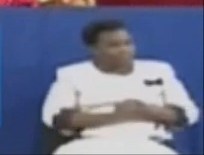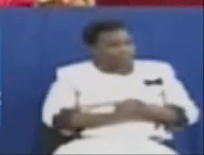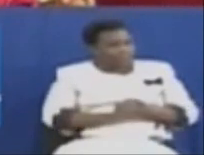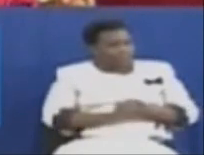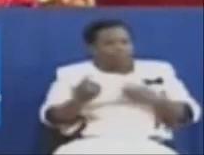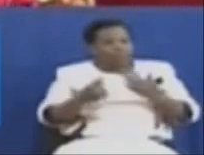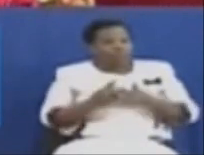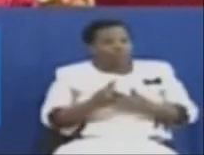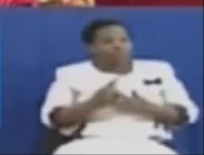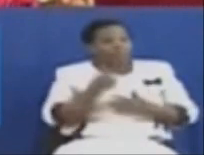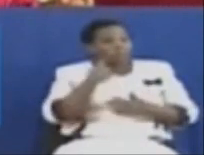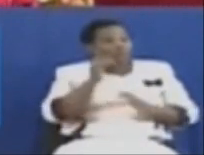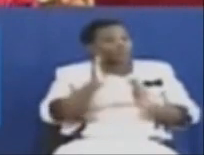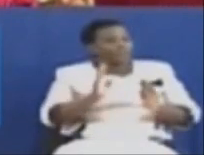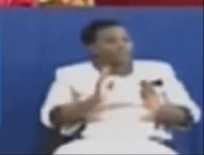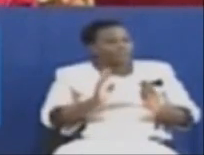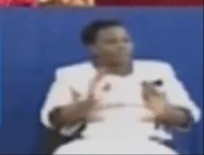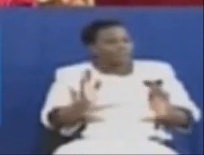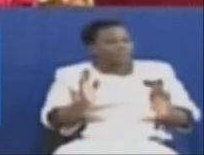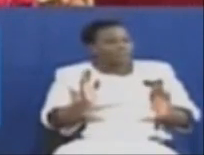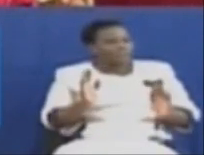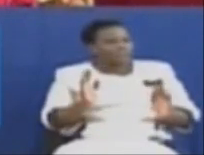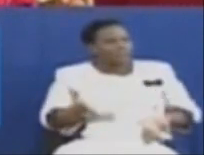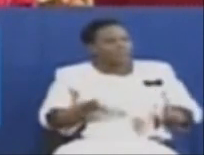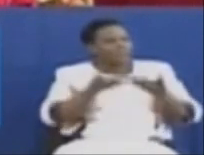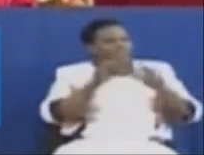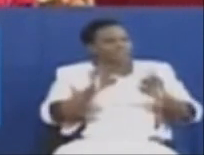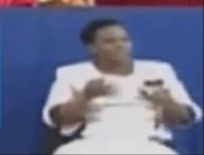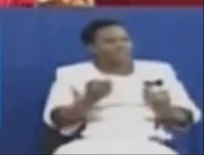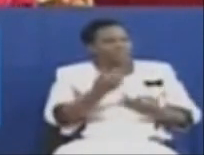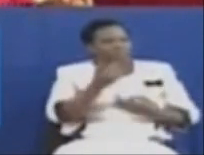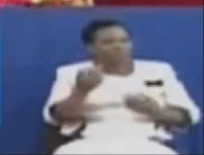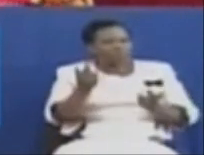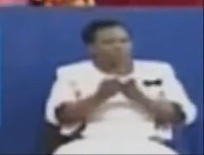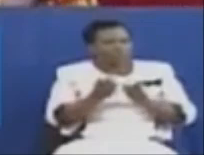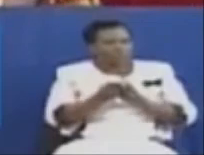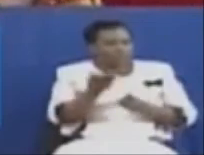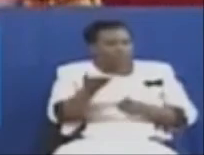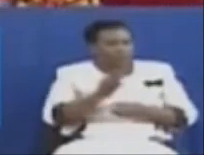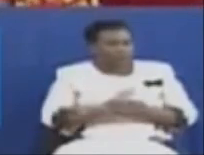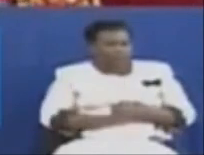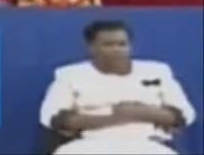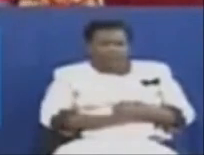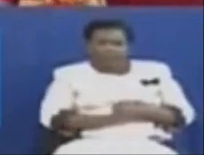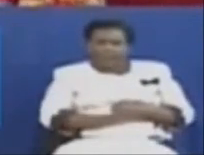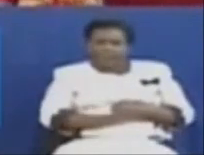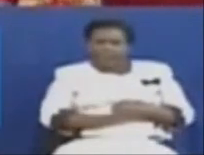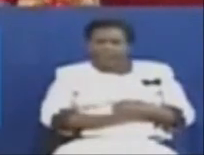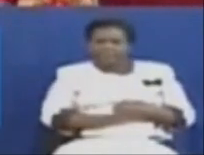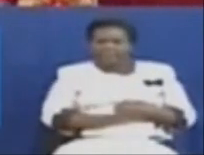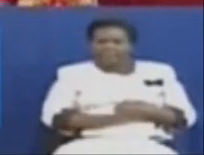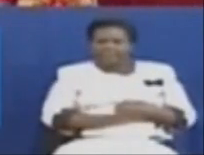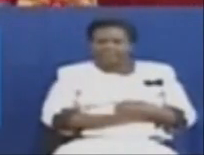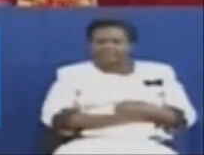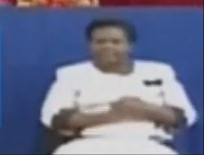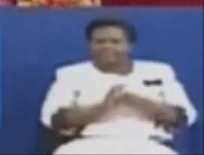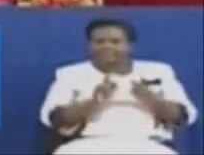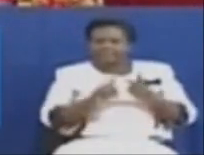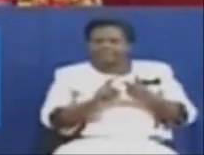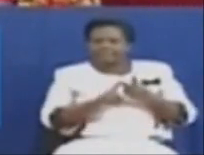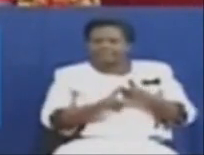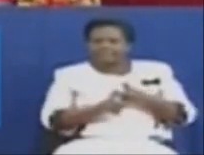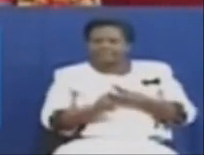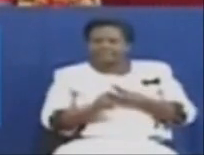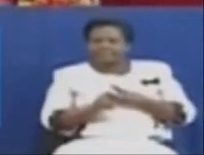Waziri kwa maelezo yake mazuri ambayo yatasaidia wazazi ambao walikuwa hai na wanaweza